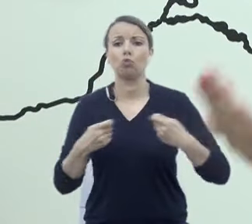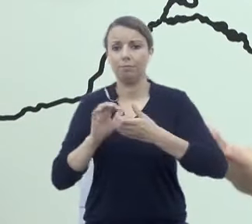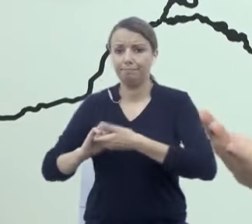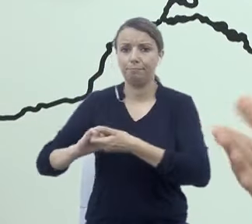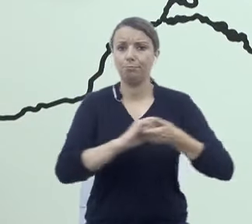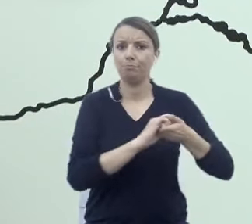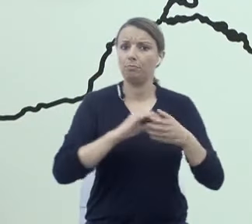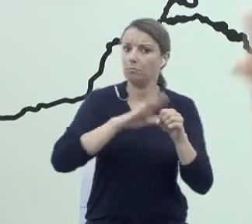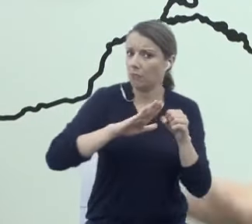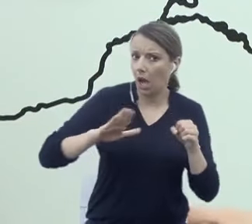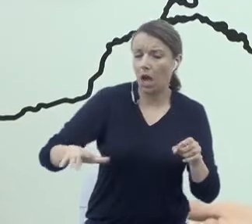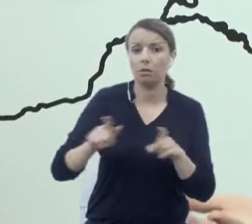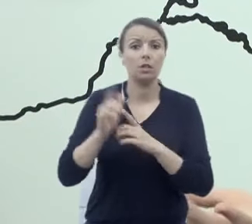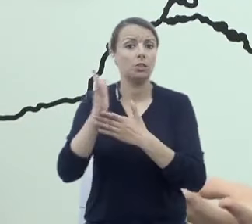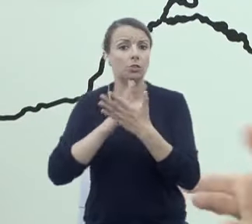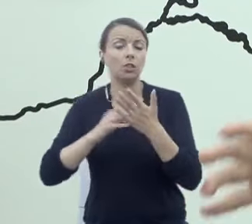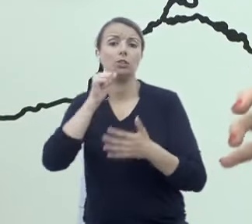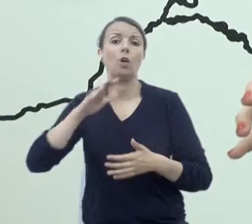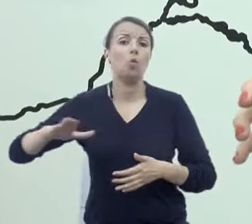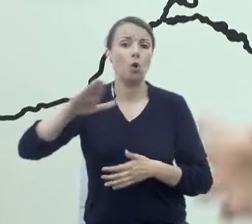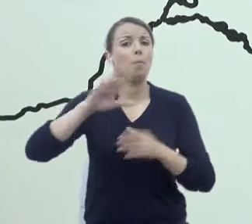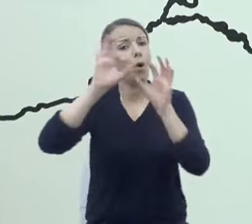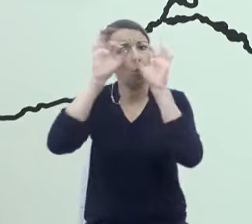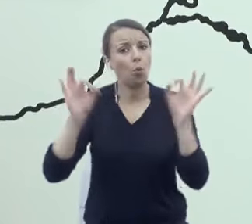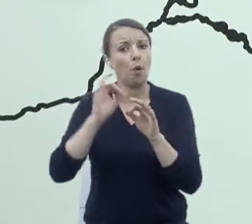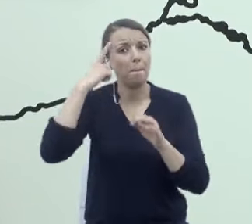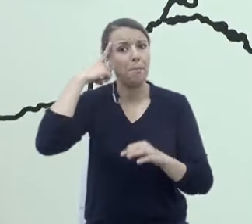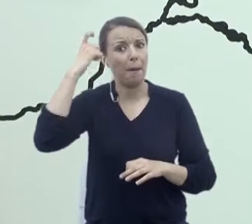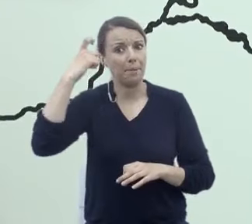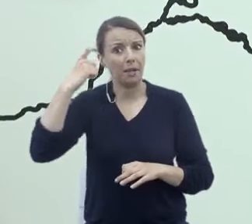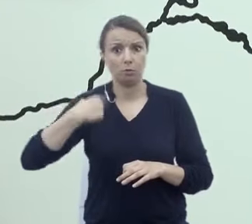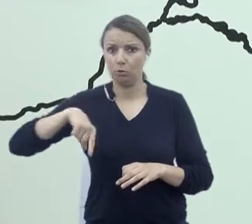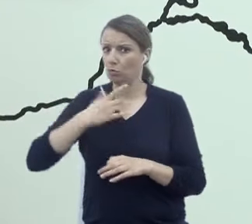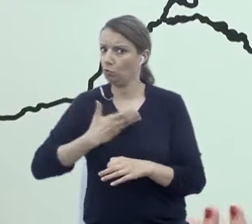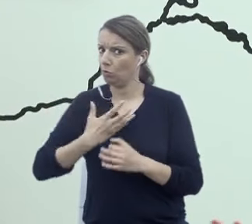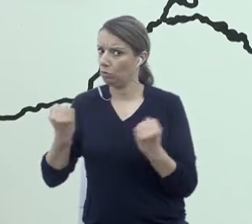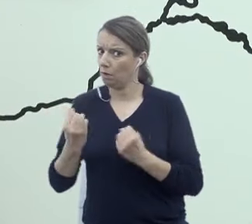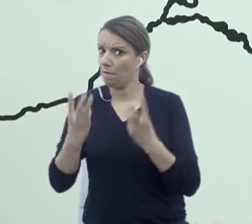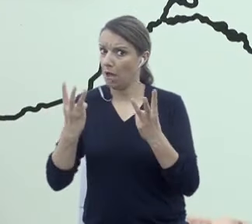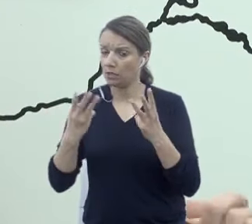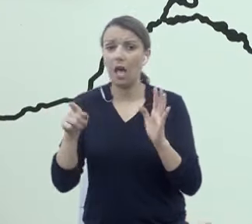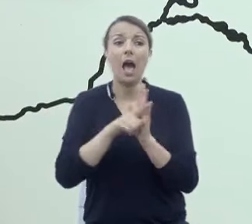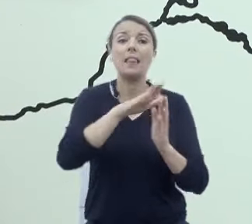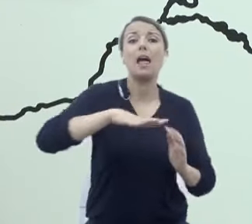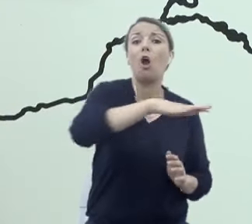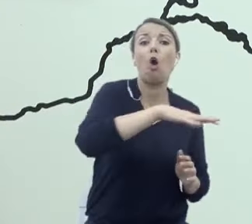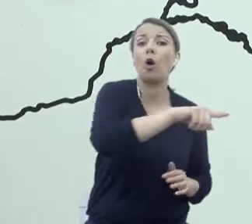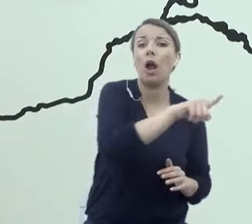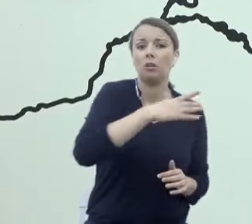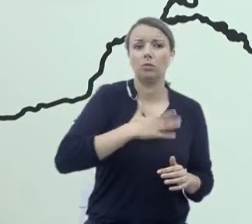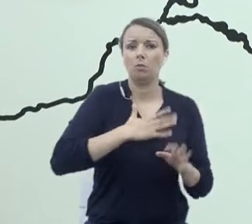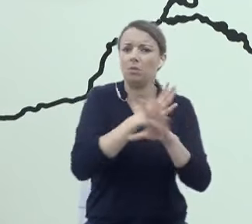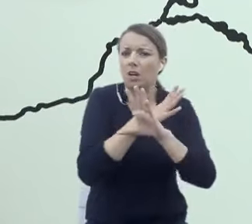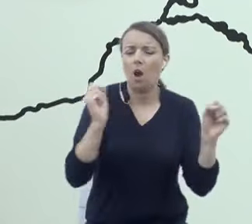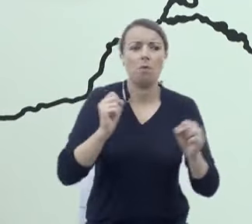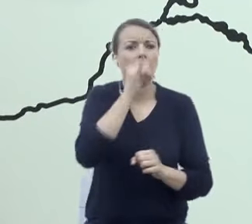części Europy, dla globalnej pamięci. No, dla lokalnej pamięci jest wydarzeniem traumatycznym, który rozbija ich możliwość